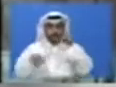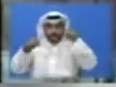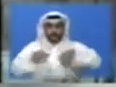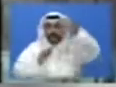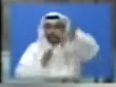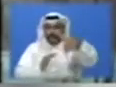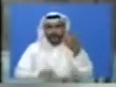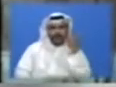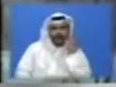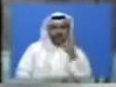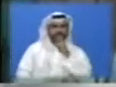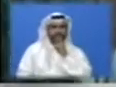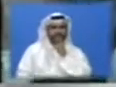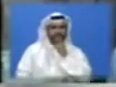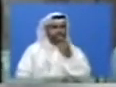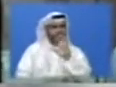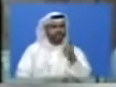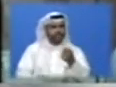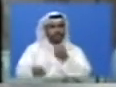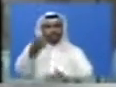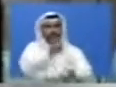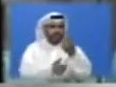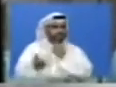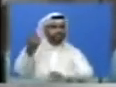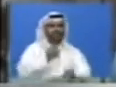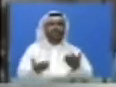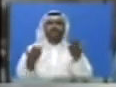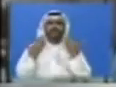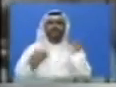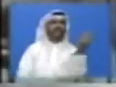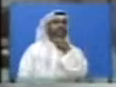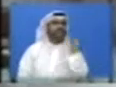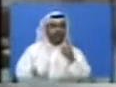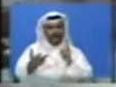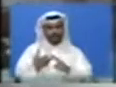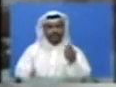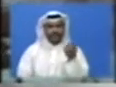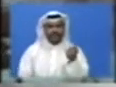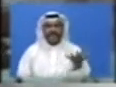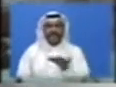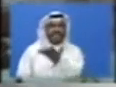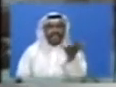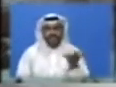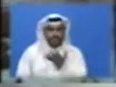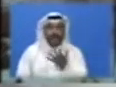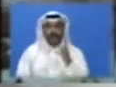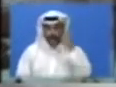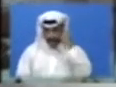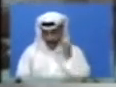في صربيا في مجال الاستثمار وفي مجال السياحة، أنا أعتقد تحتاج إلى